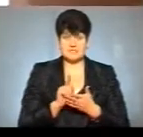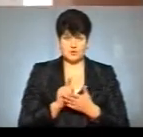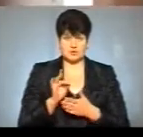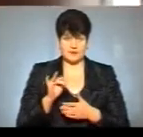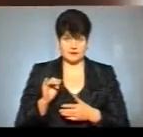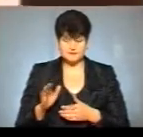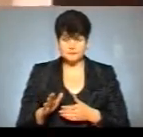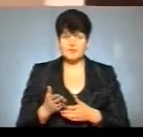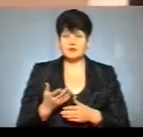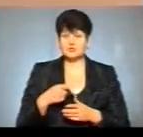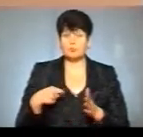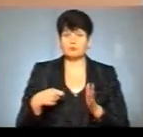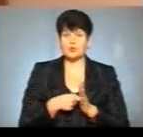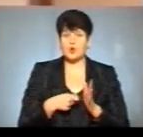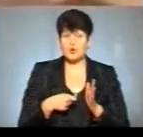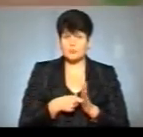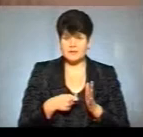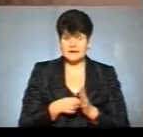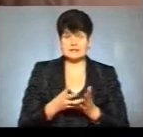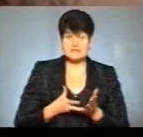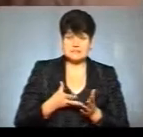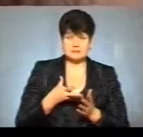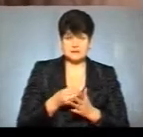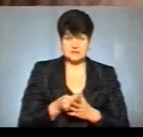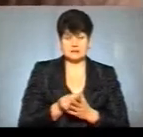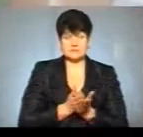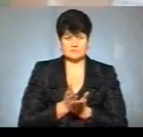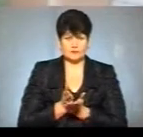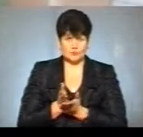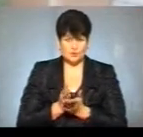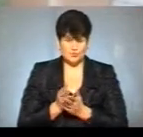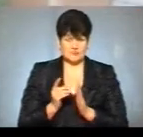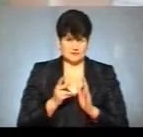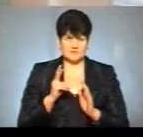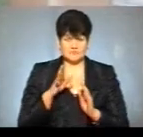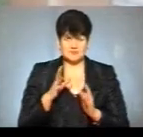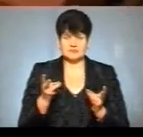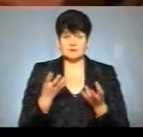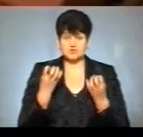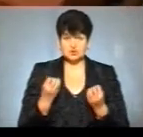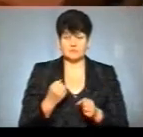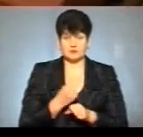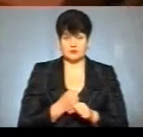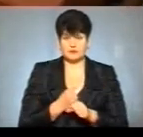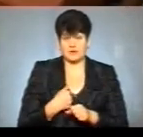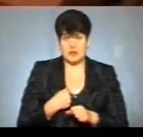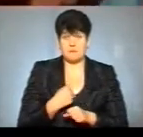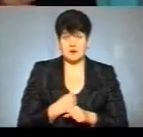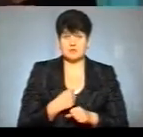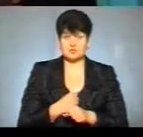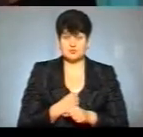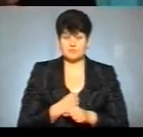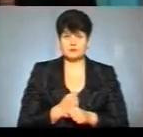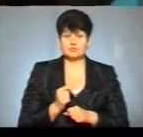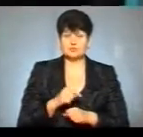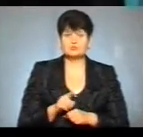щоб прокормитися, заплатити комуналку, потрібно ще працювати. Ну, я працюю, тому